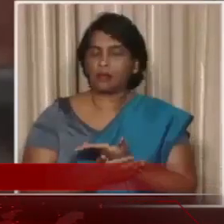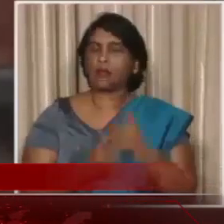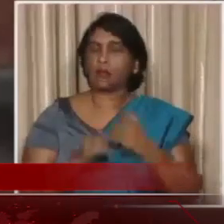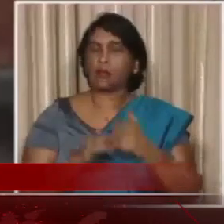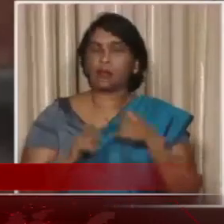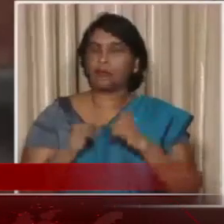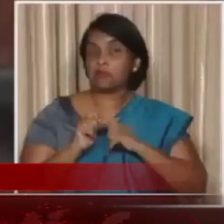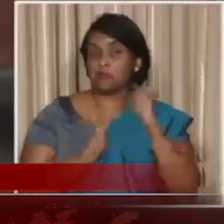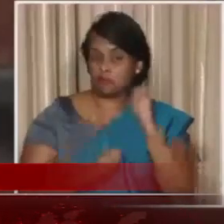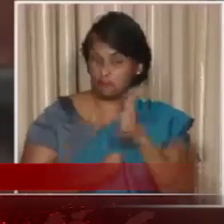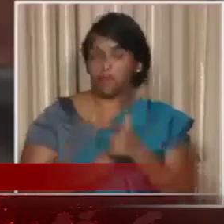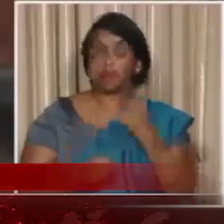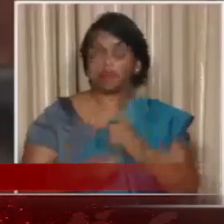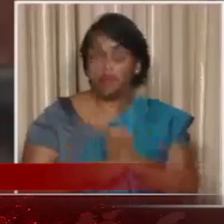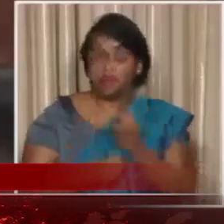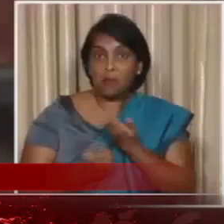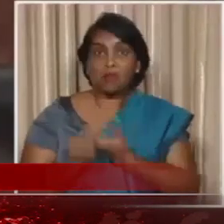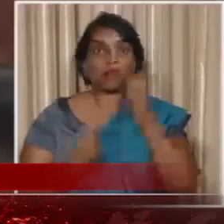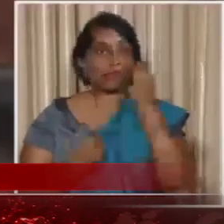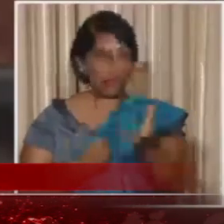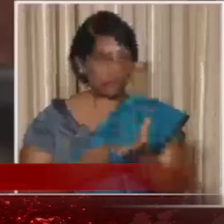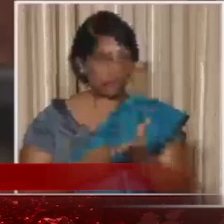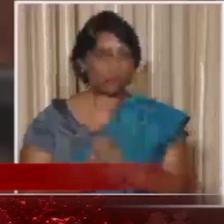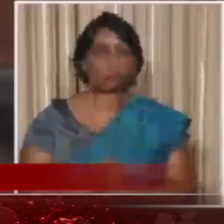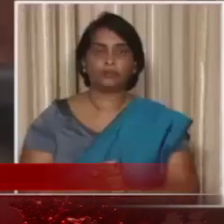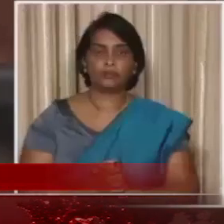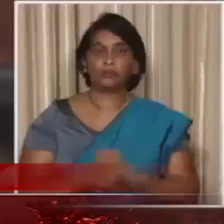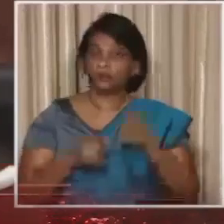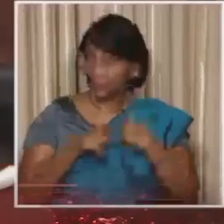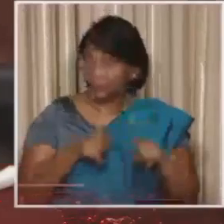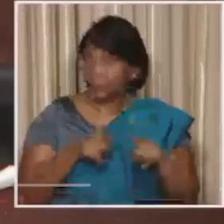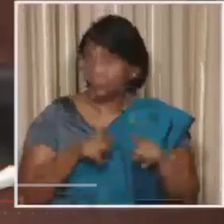දෙකට ගෙව්වේ භාණ්ඩාගාරයේ තිබ්බු ධනය. ඒ විතරක්ද?